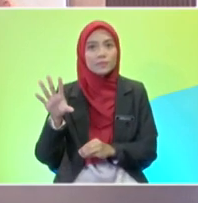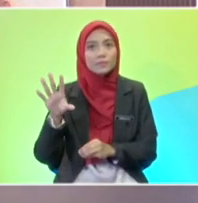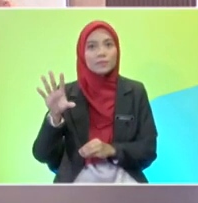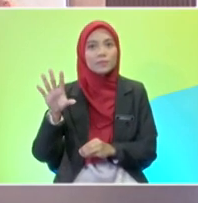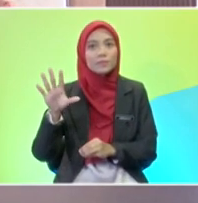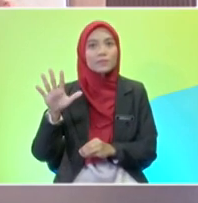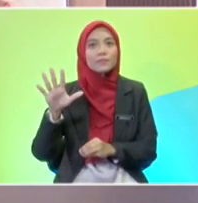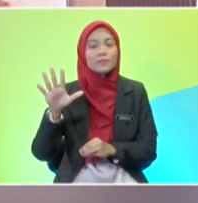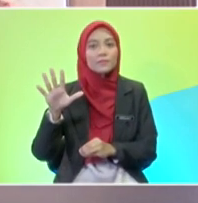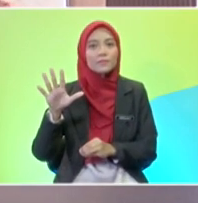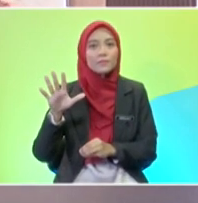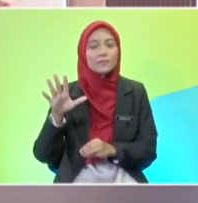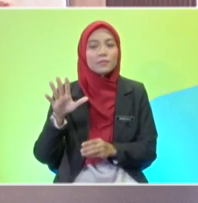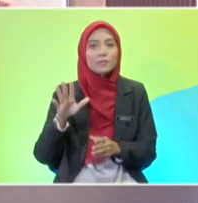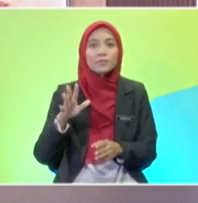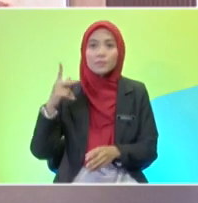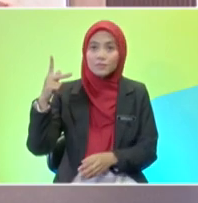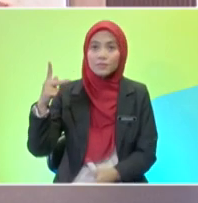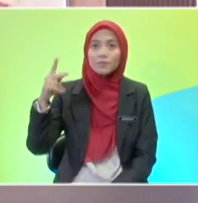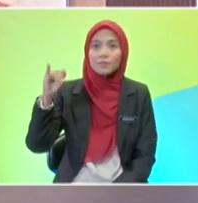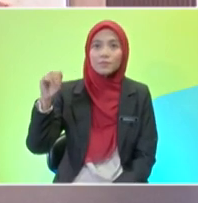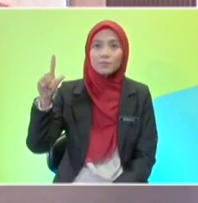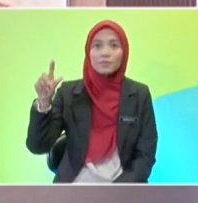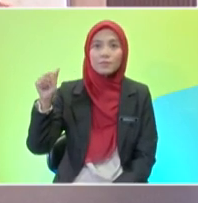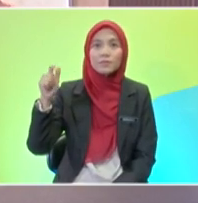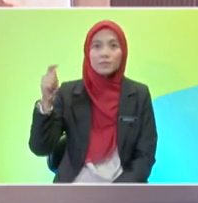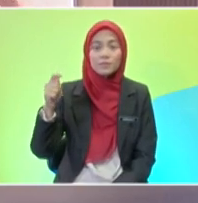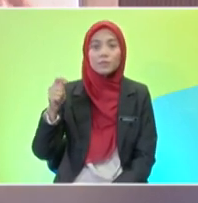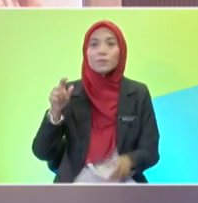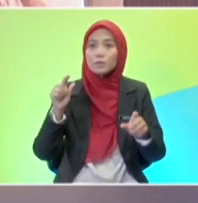mengkilat ya menggunakan Silet untuk menghasilkan ukiran